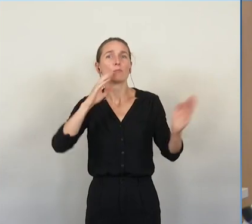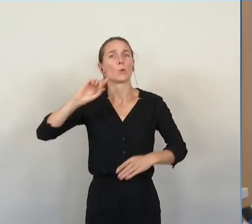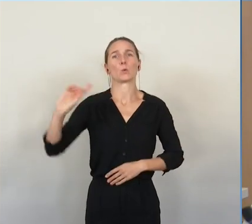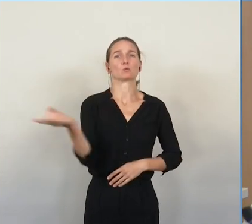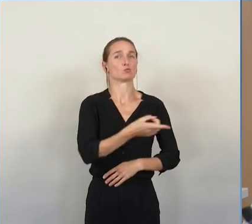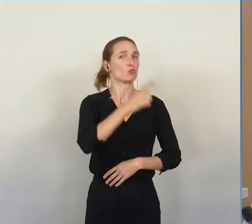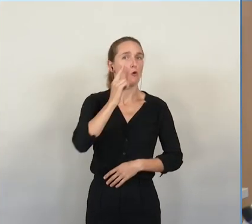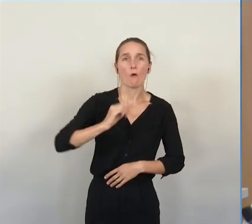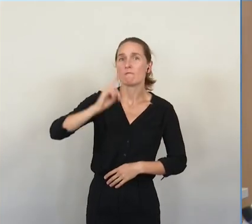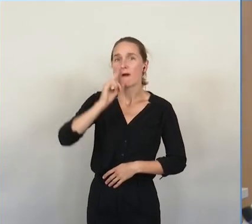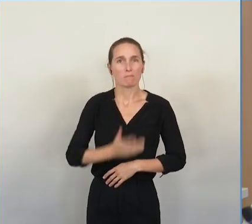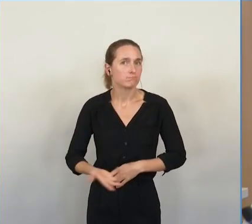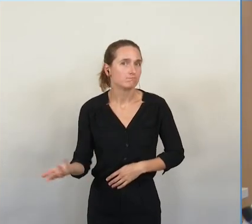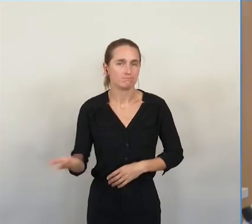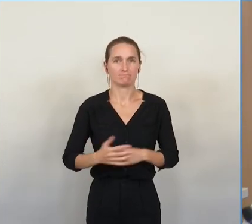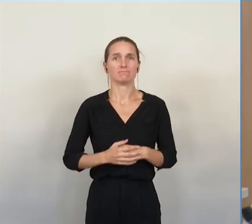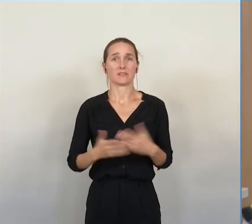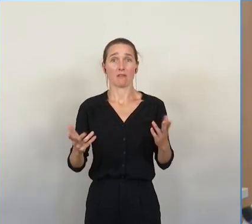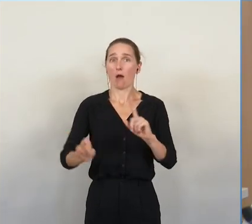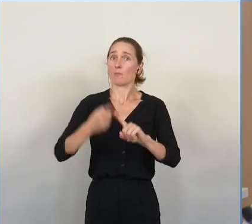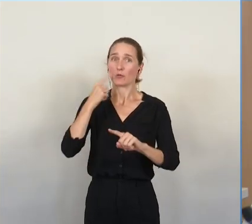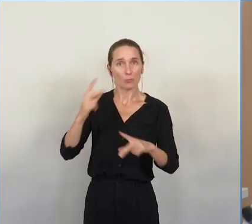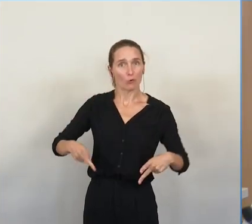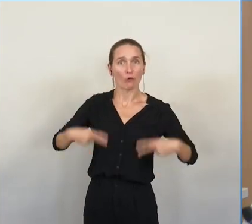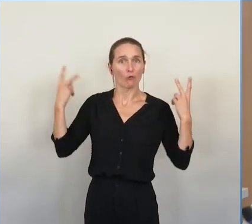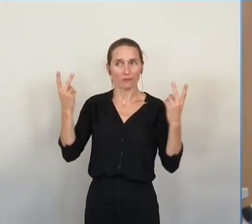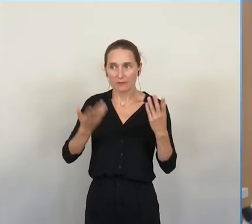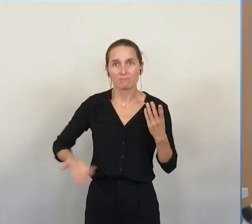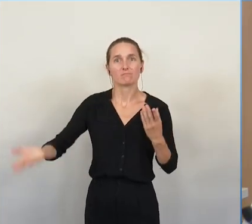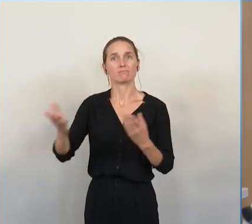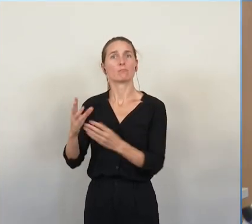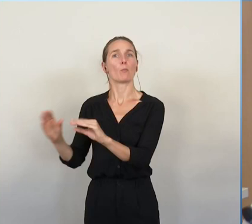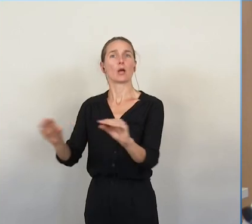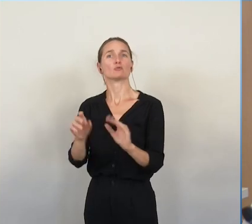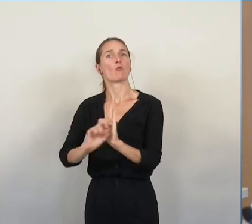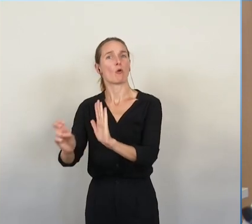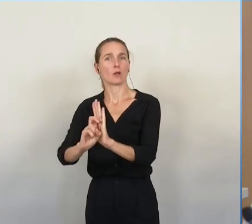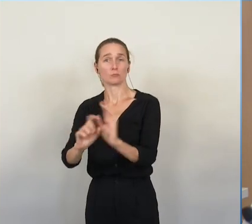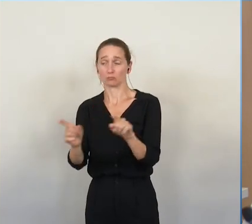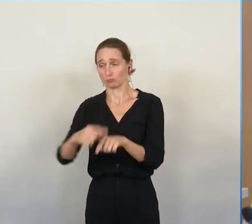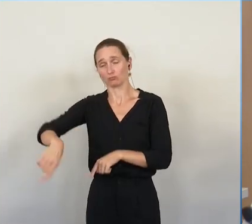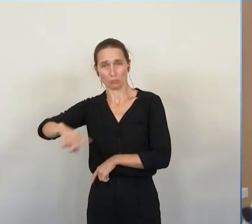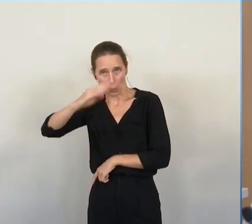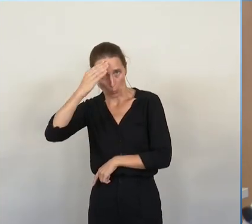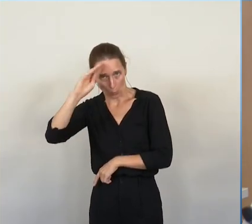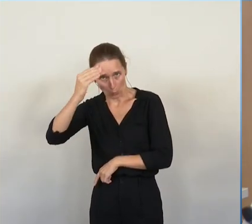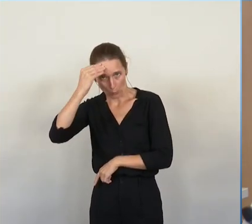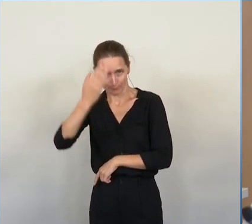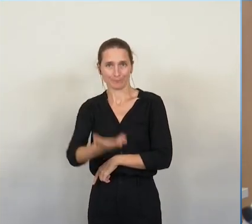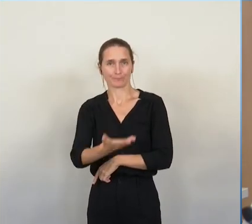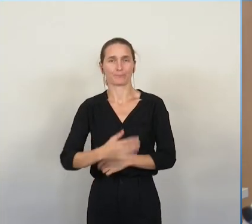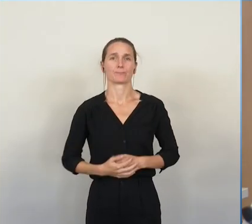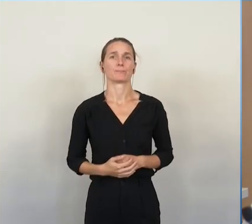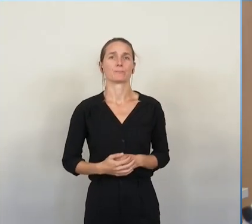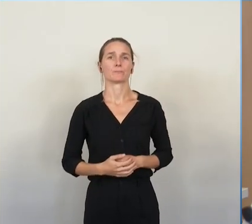est évidemment incontestable et reconnu par tous il s'agit à